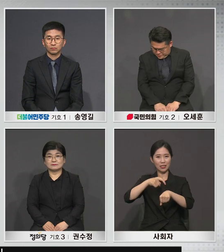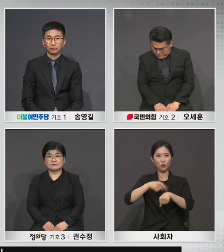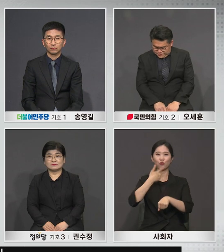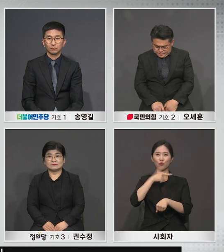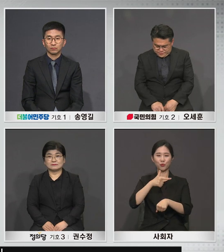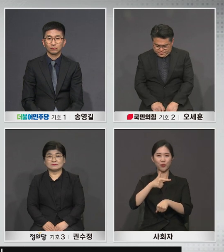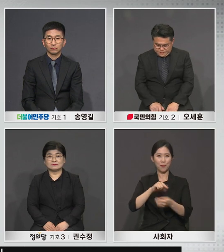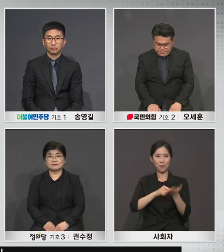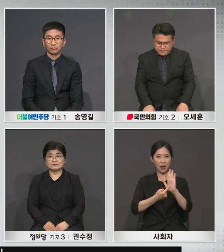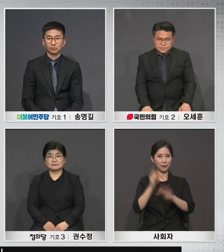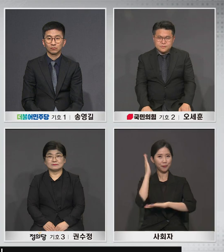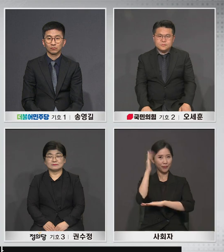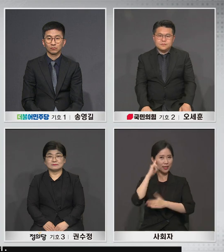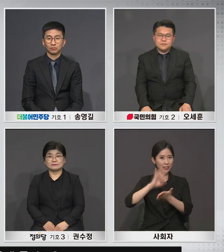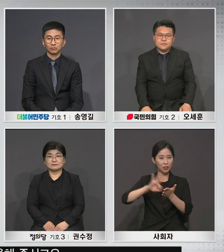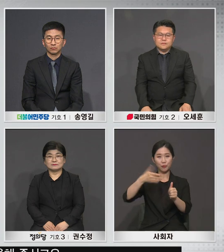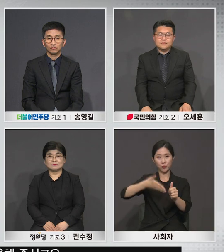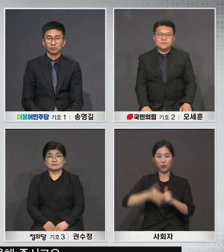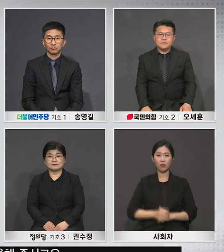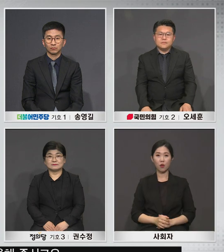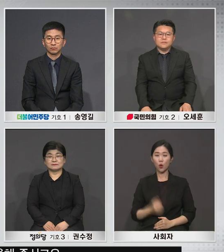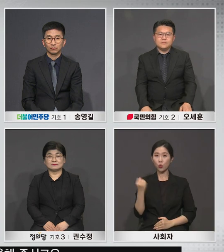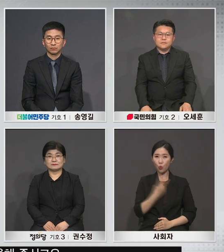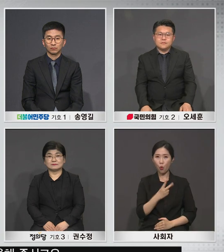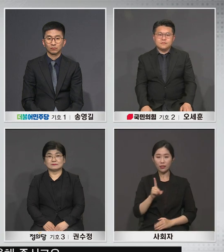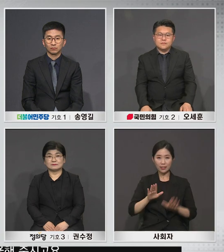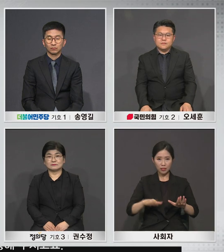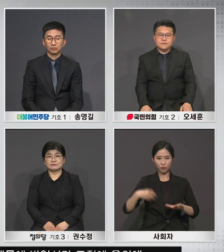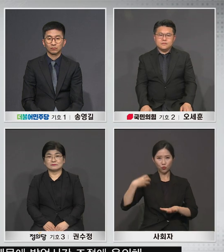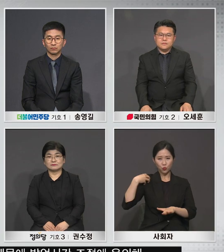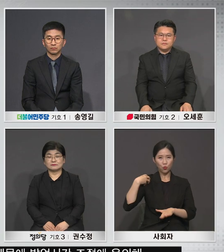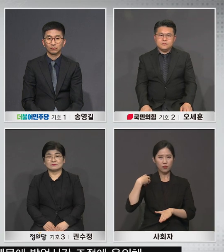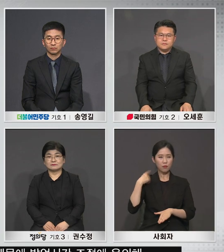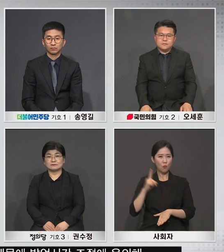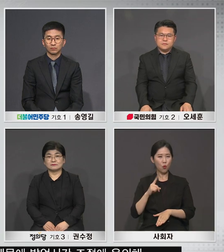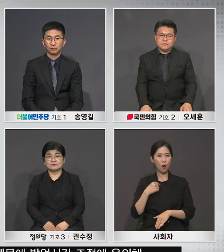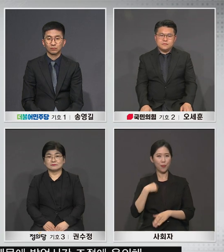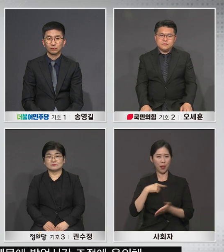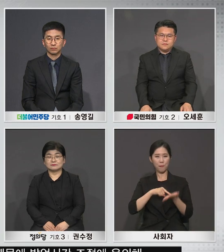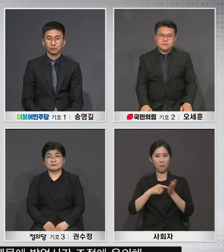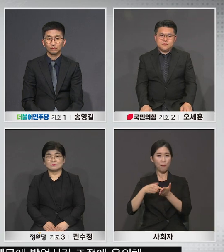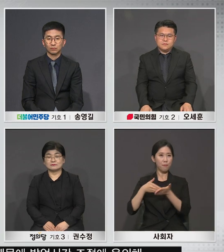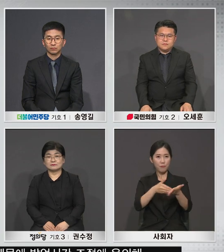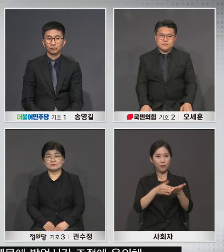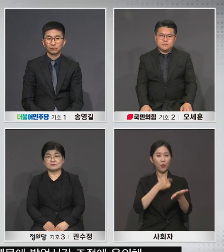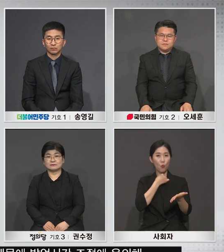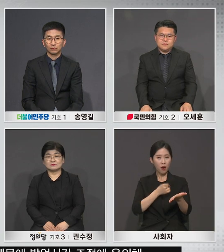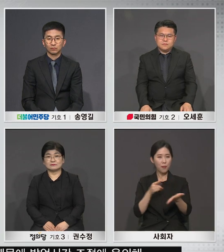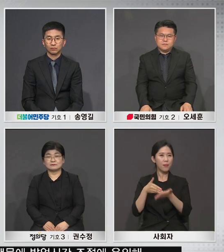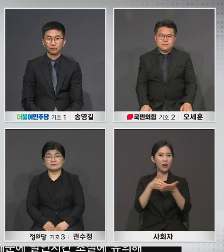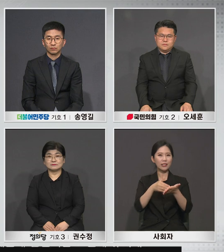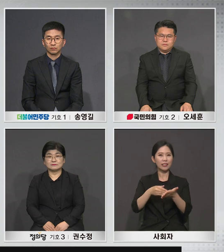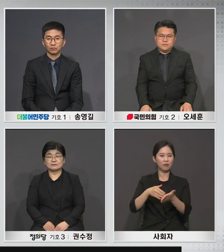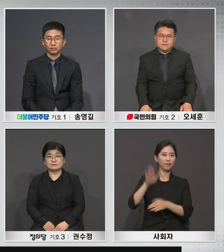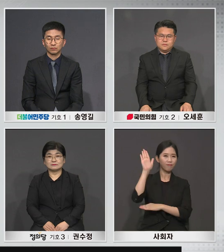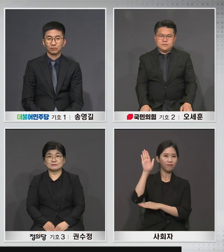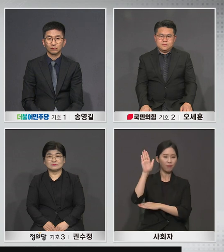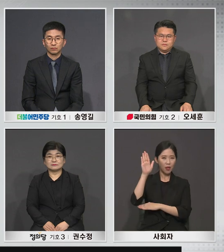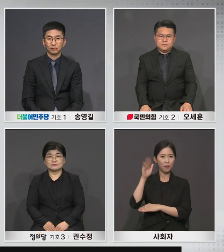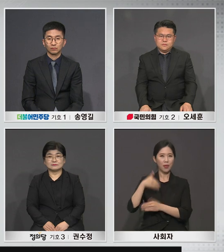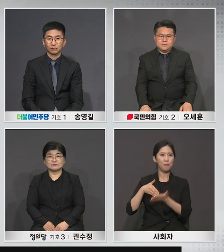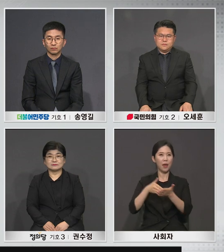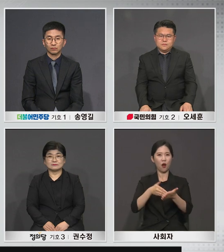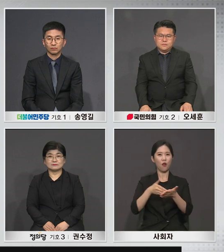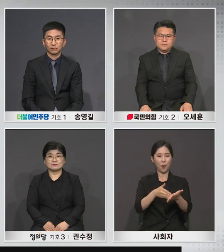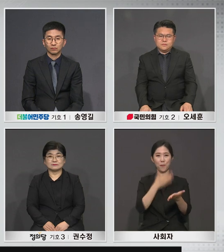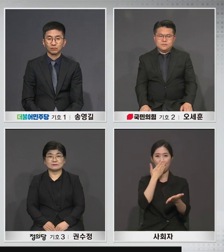그리고 주의해 주실 부분은 주도권 토론이 아니라는 점입니다. 그래서 발언권을 신청하셔서 발언권 중심으로 토론을 진행하시는 거고요.